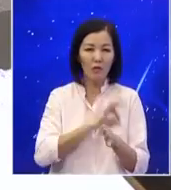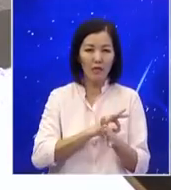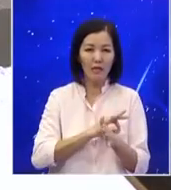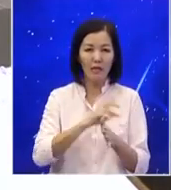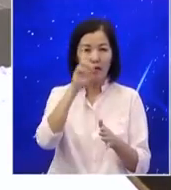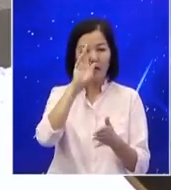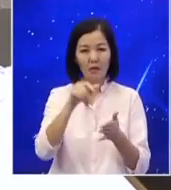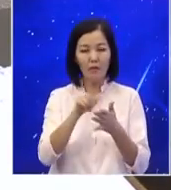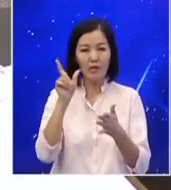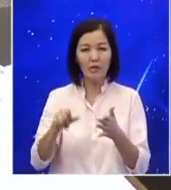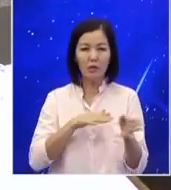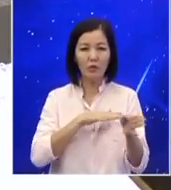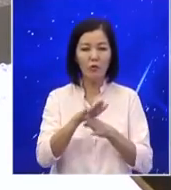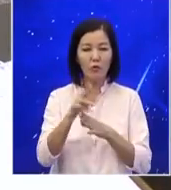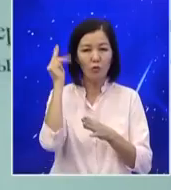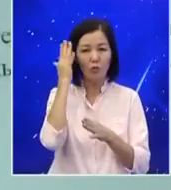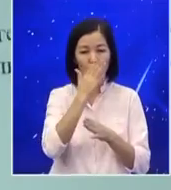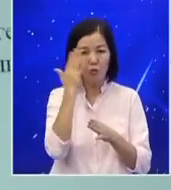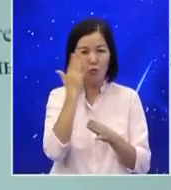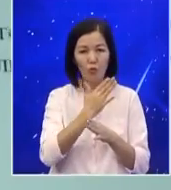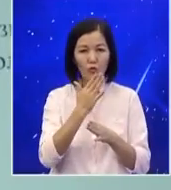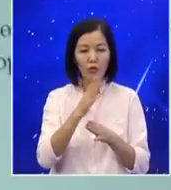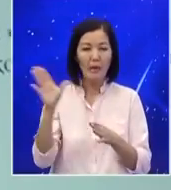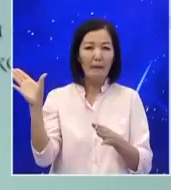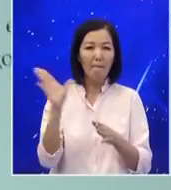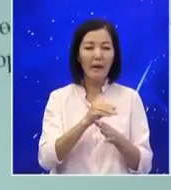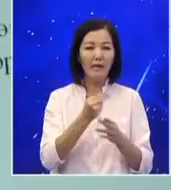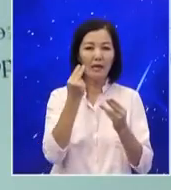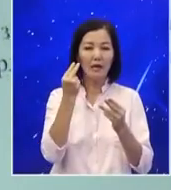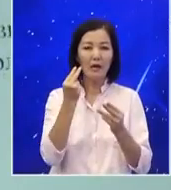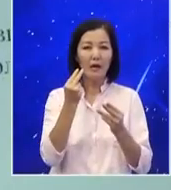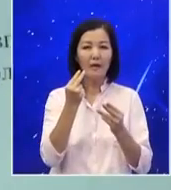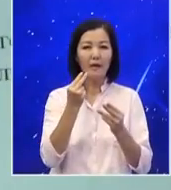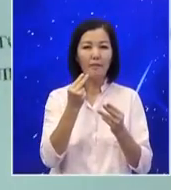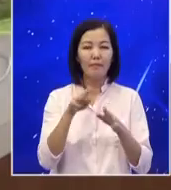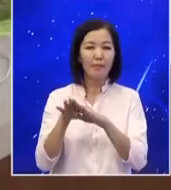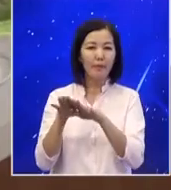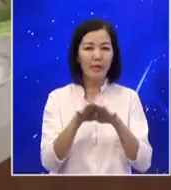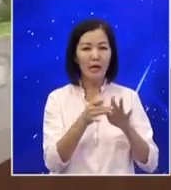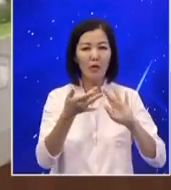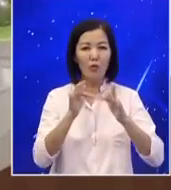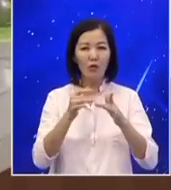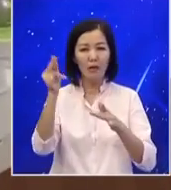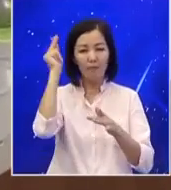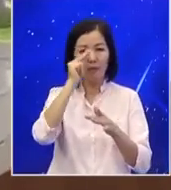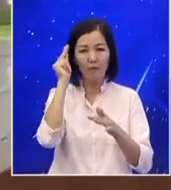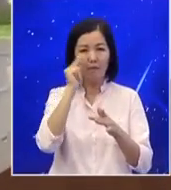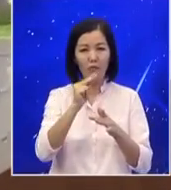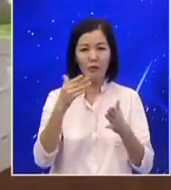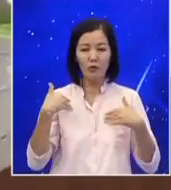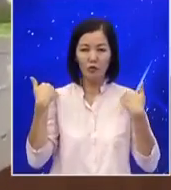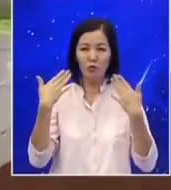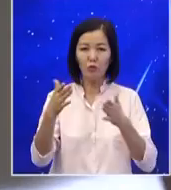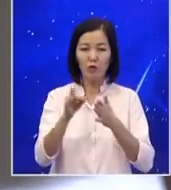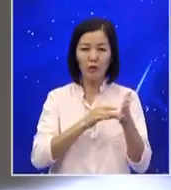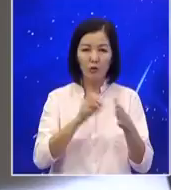мемлекет басшысы үкіметке толыққанды оқу үдерісі үшін қажетті барлық функциялары бар бірыңғай онлайн білім беру